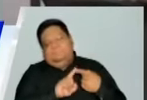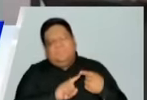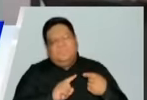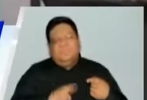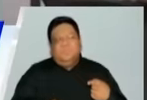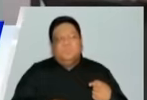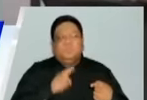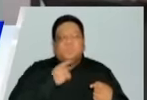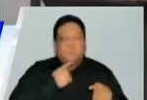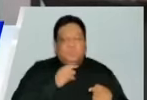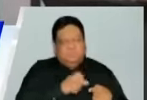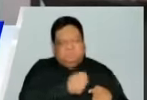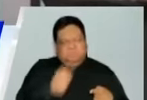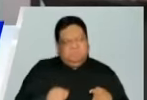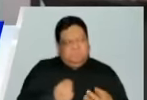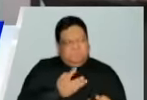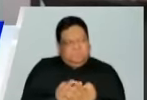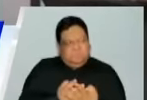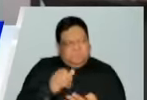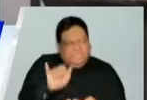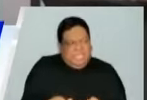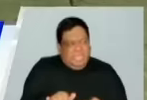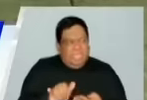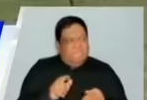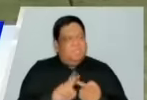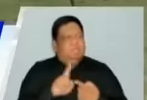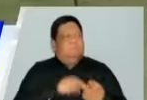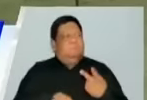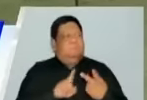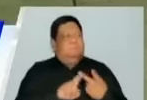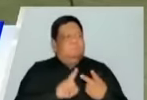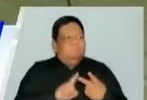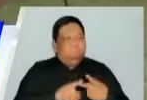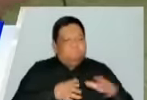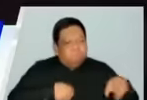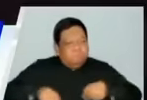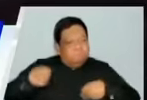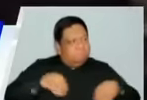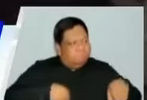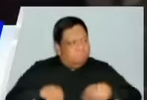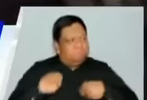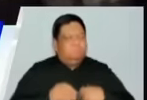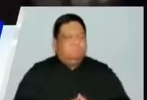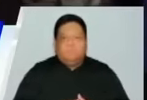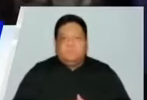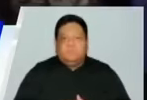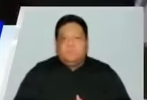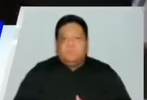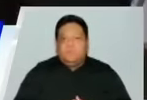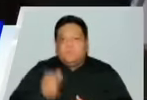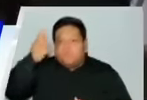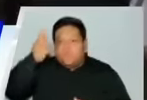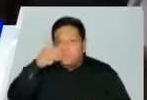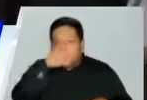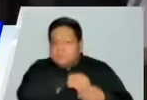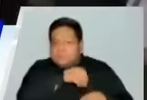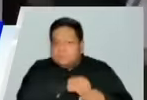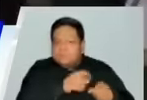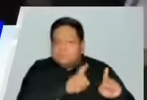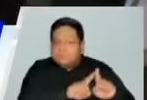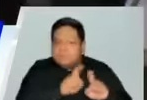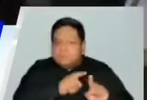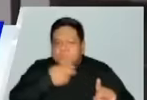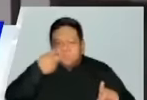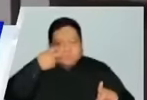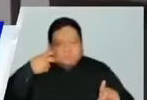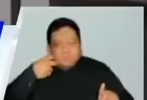na iniimbestigahan natin, yung human trafficking. Isinasagawa rin umano sa loob ang iba't ibang modus gaya ng love scam at